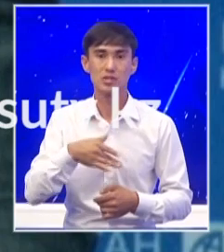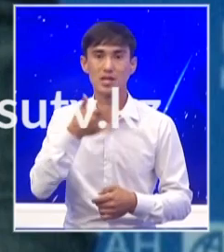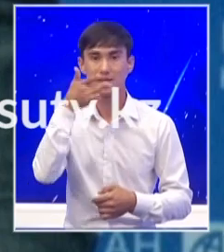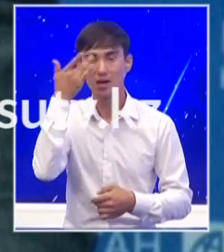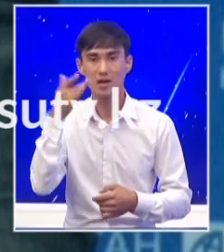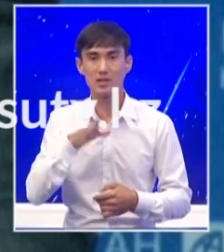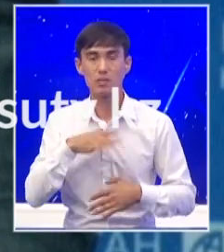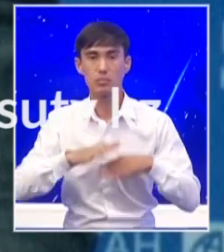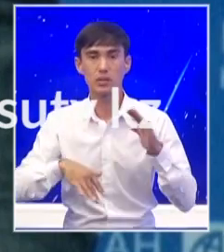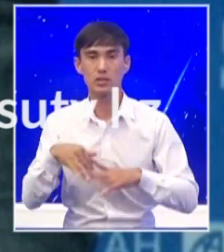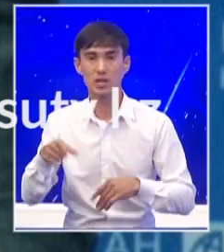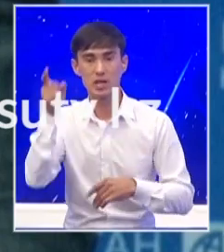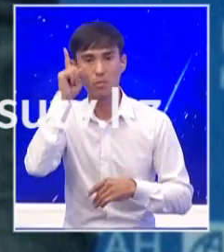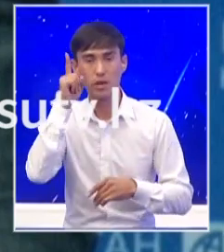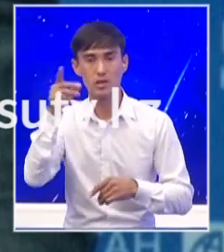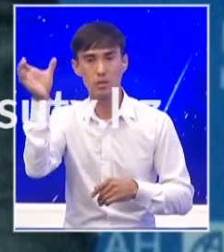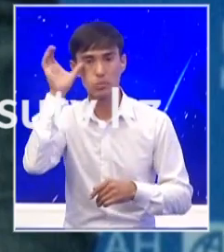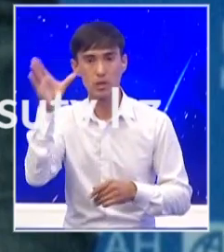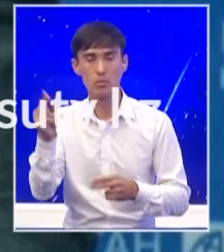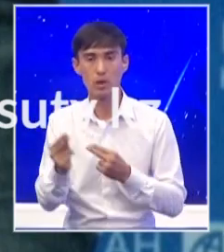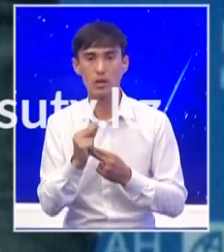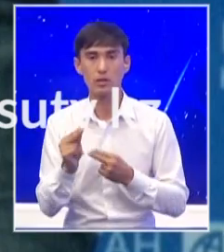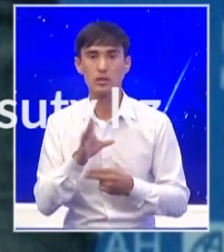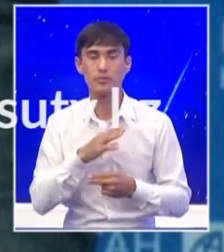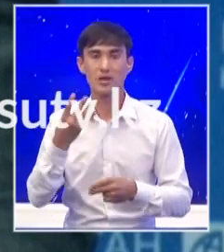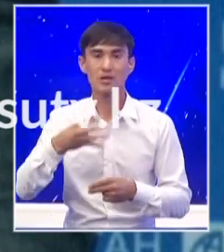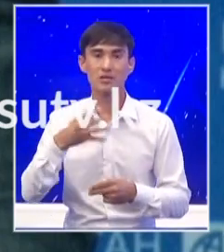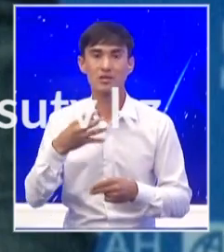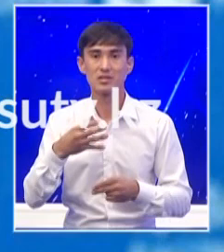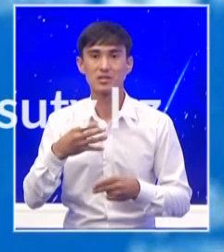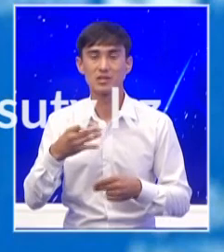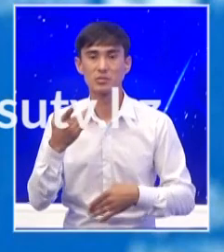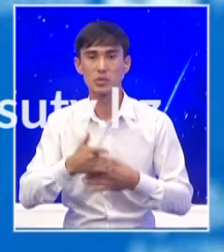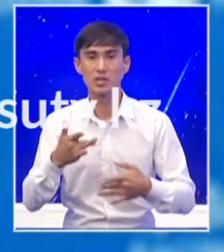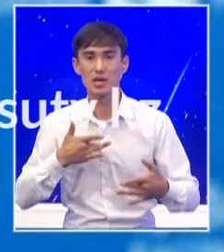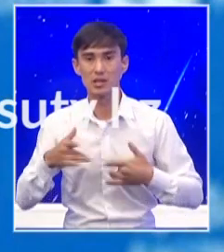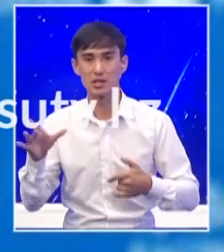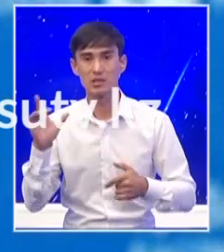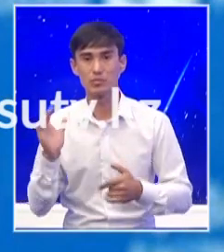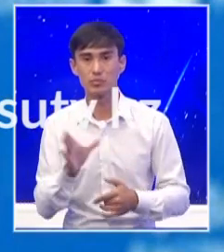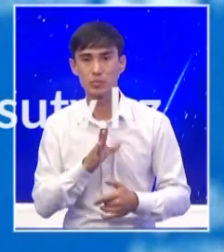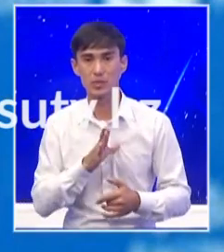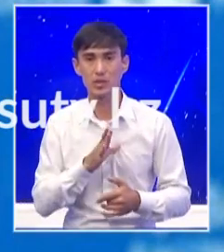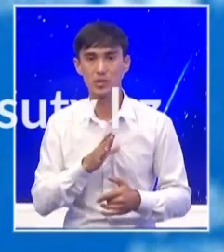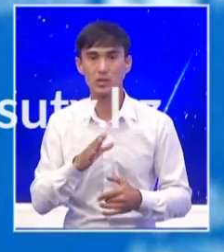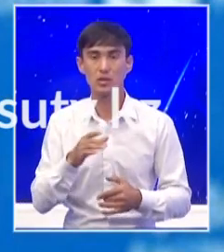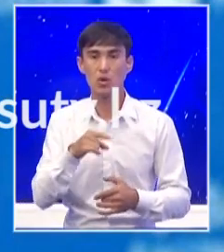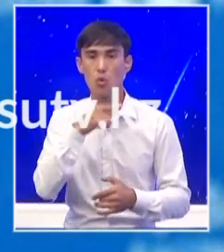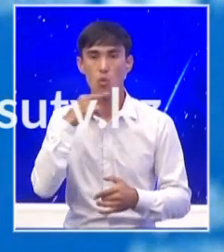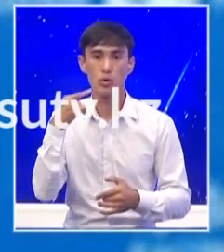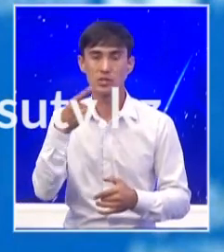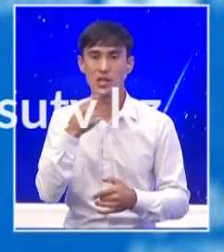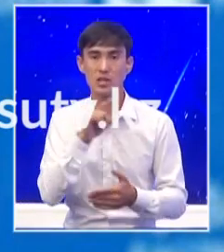тәжірибеден өтіп, Германияда білім алды. 40-тан астам спектакльді сахналап, қазақ және орыс тілдерінде бірнеше пьеса жазды.